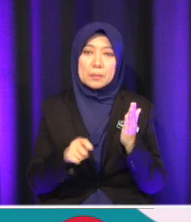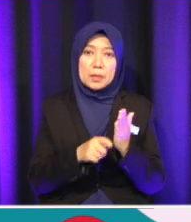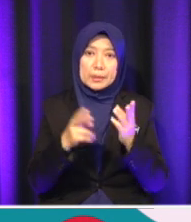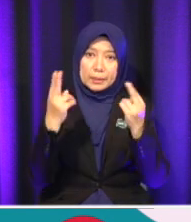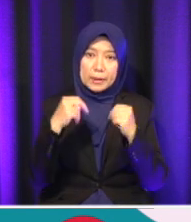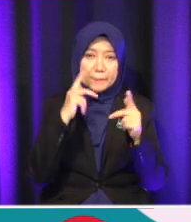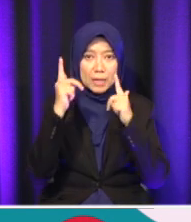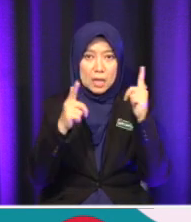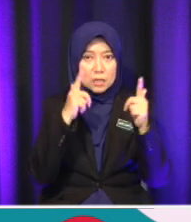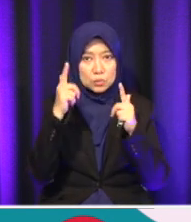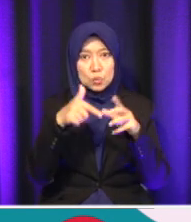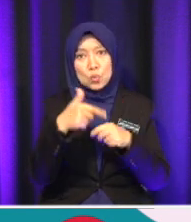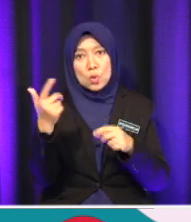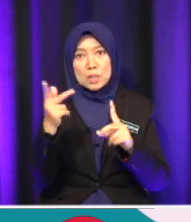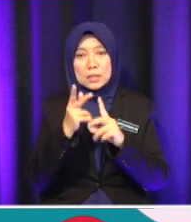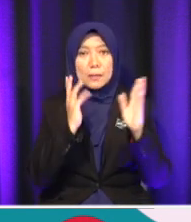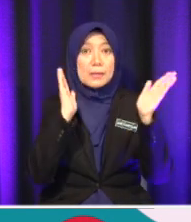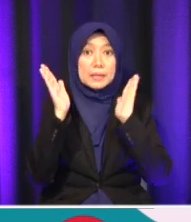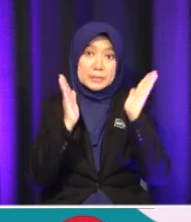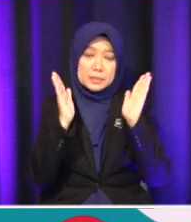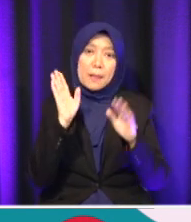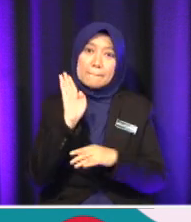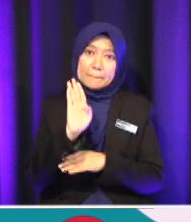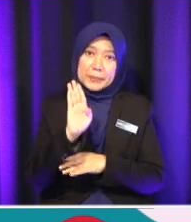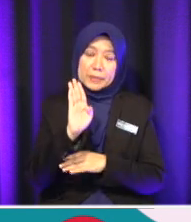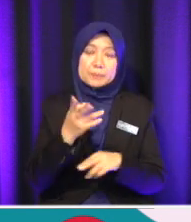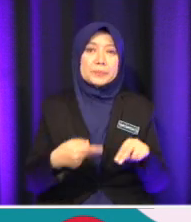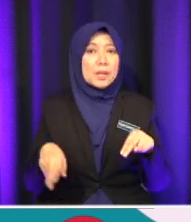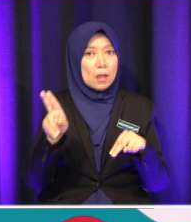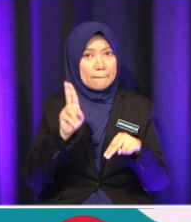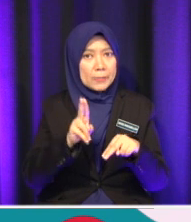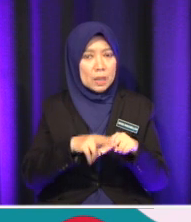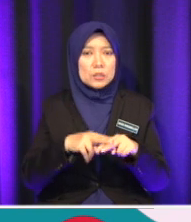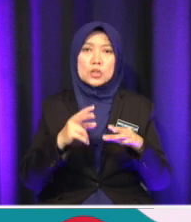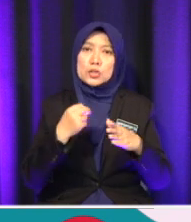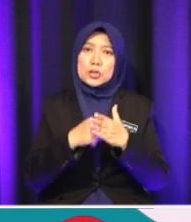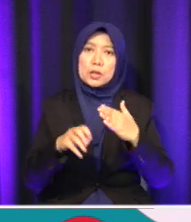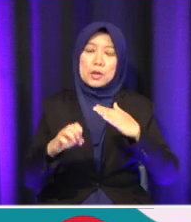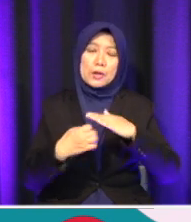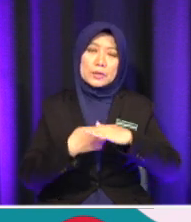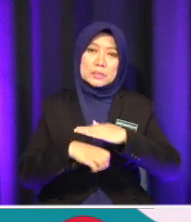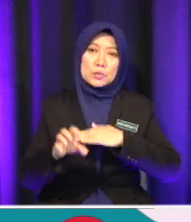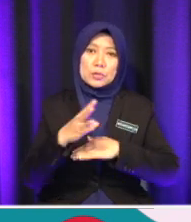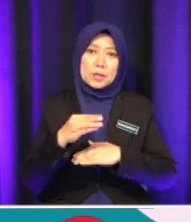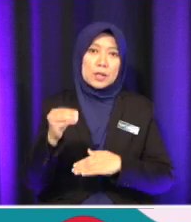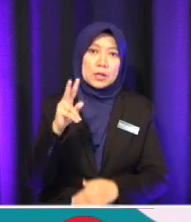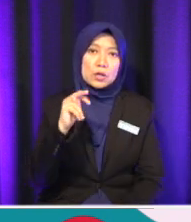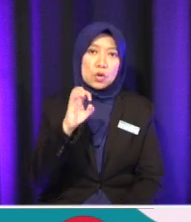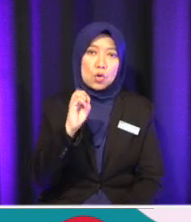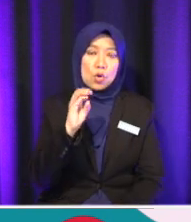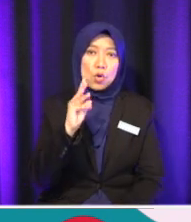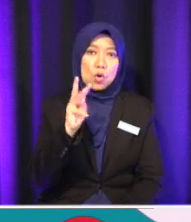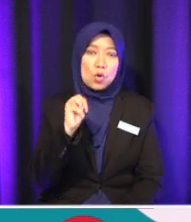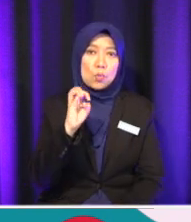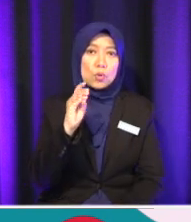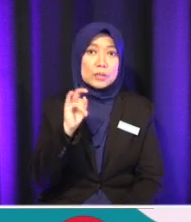pelancong asing ke Malaysia di peningkatan jumlah nilai export barang dan komoditi si